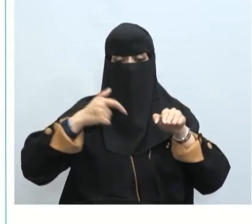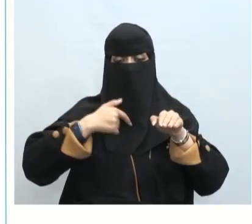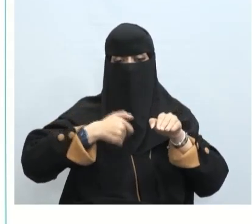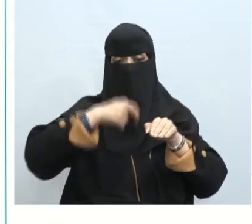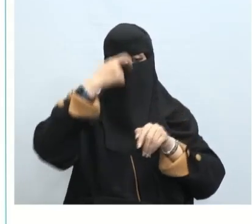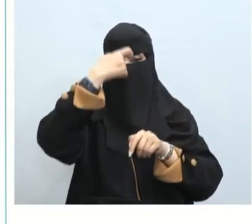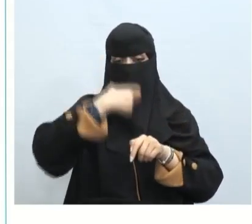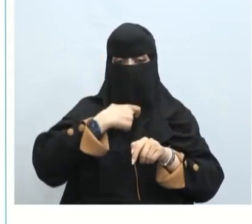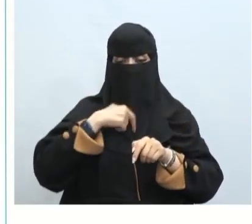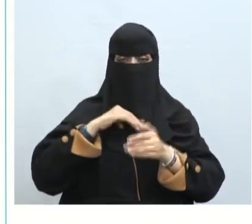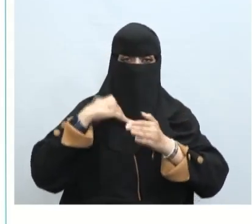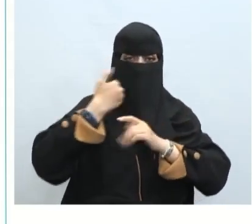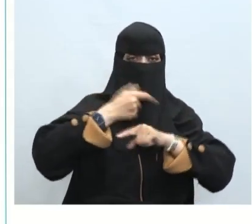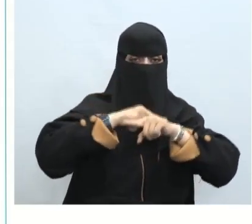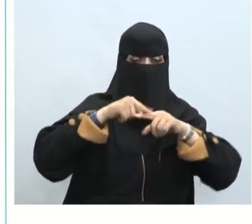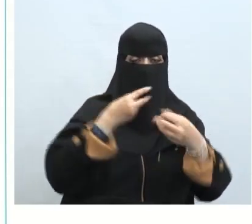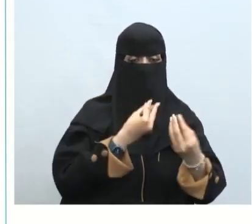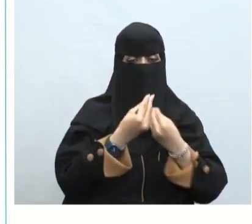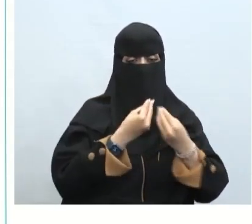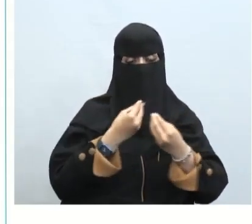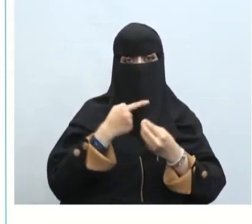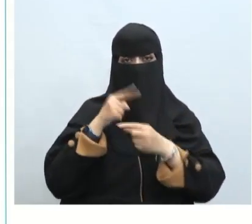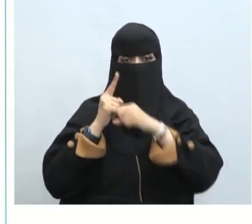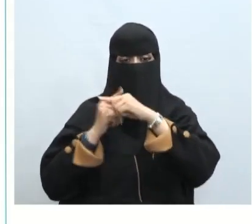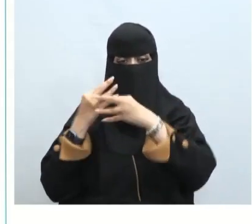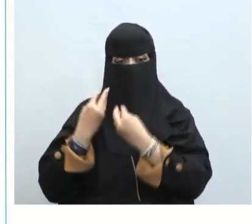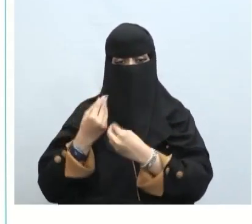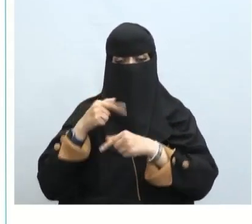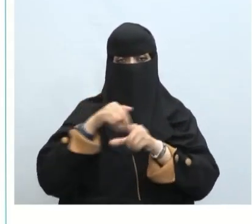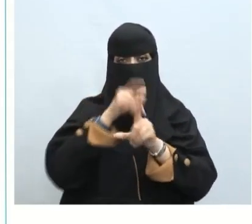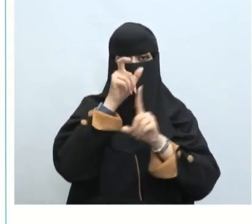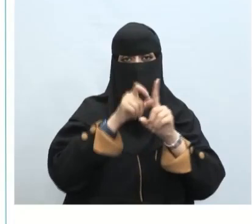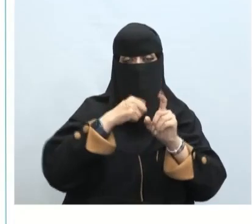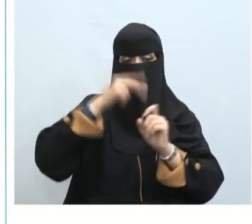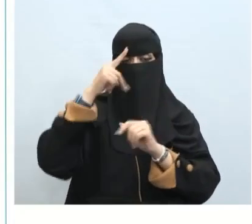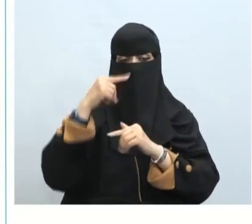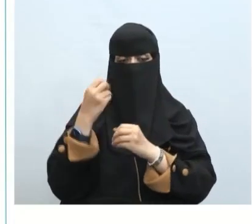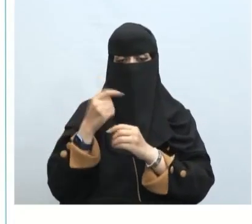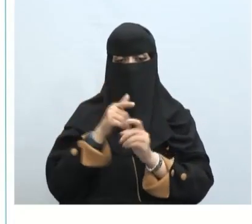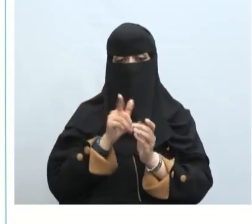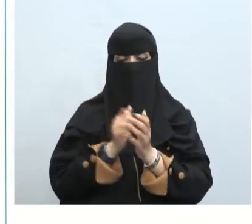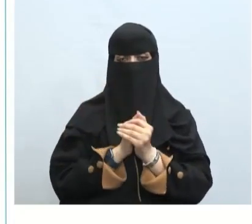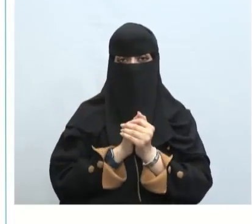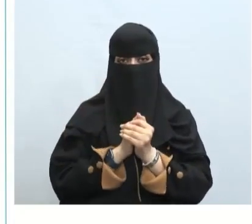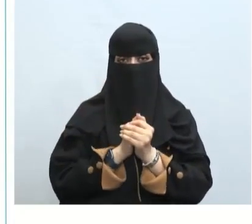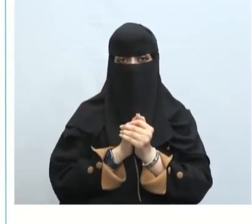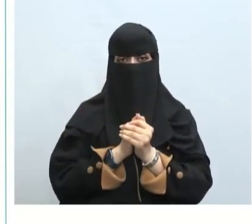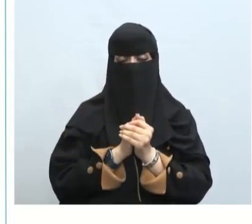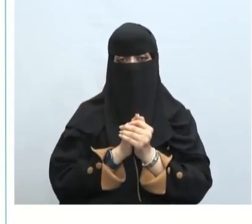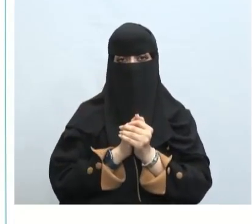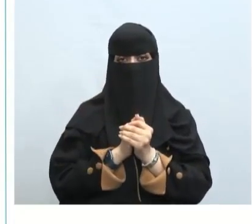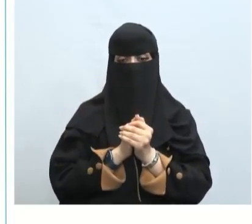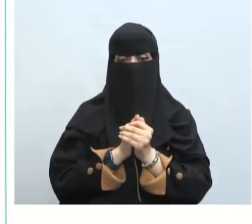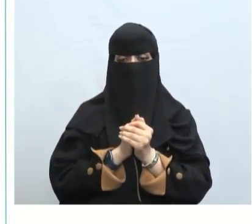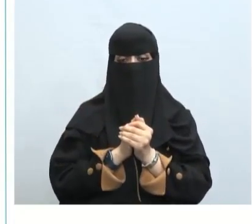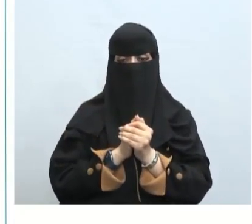من فوائد الانتماء للوطن تحقيق الاستقرار النفسي المؤدي الى التفاعل الاجتماعي